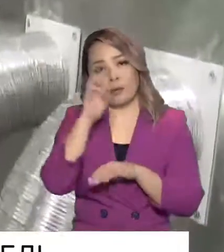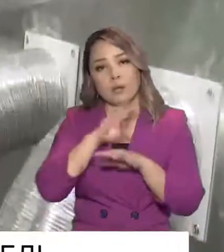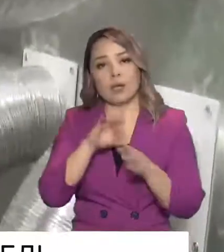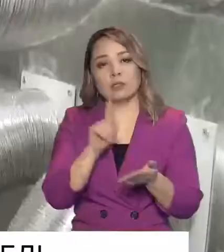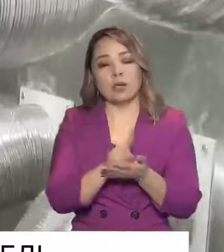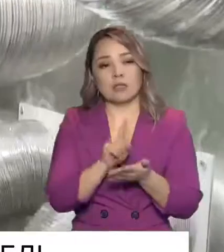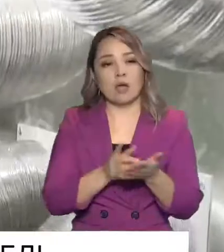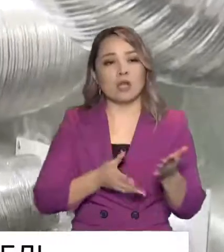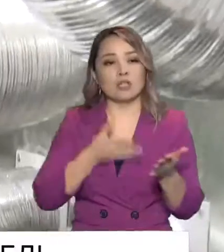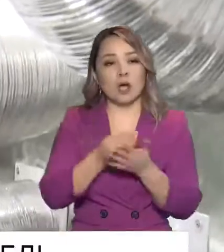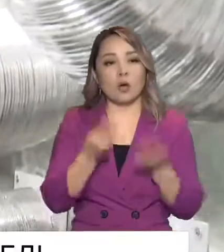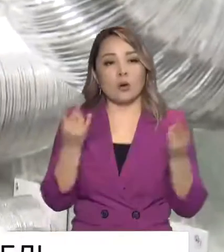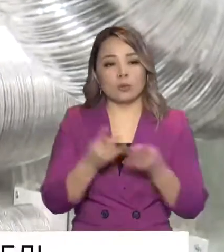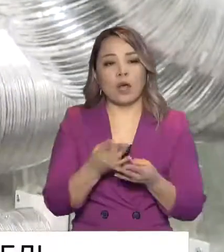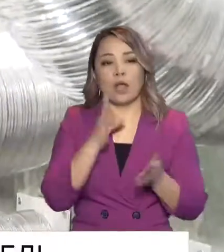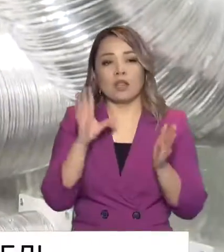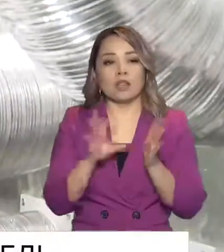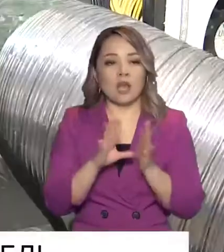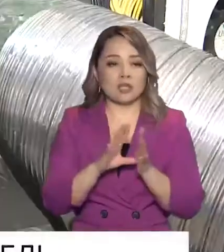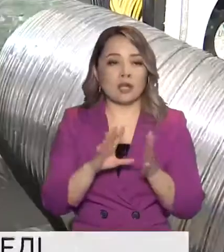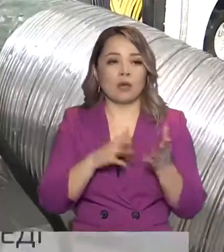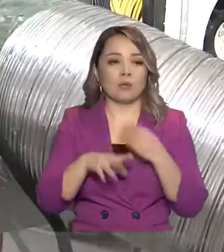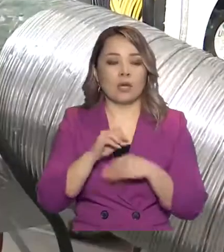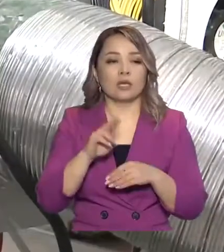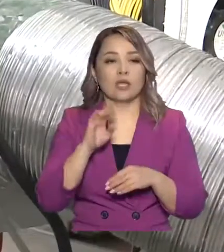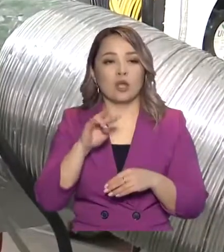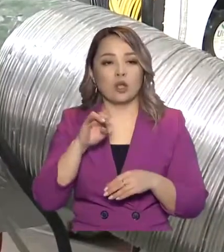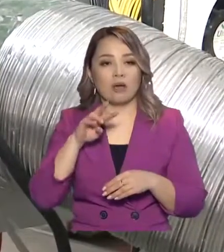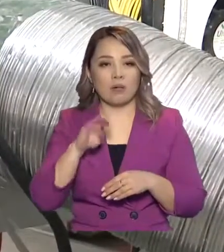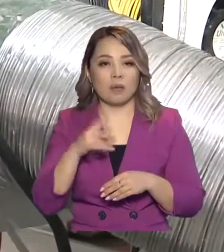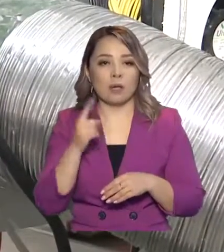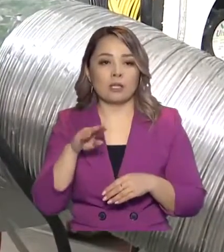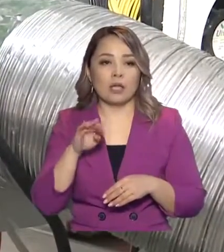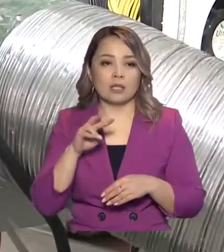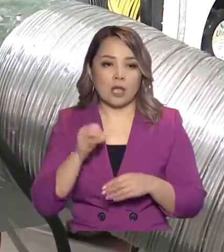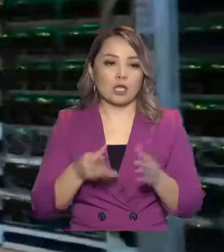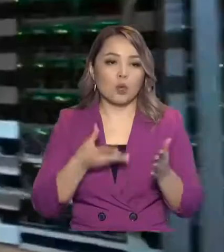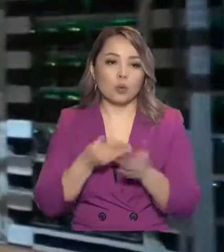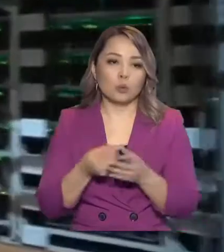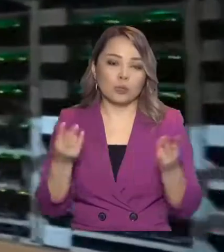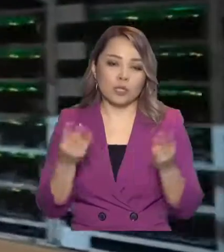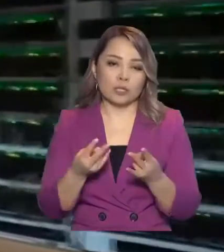төлеуге міндеттелген. Олар электр қуатының әр киловатына 1 теңге төлеуі қажет.